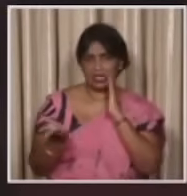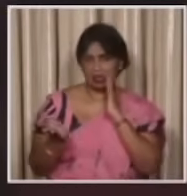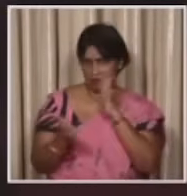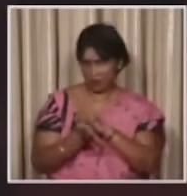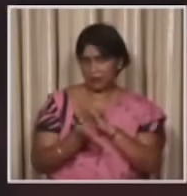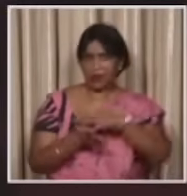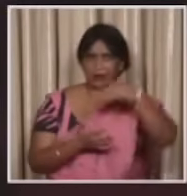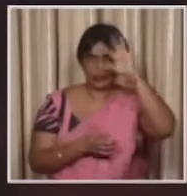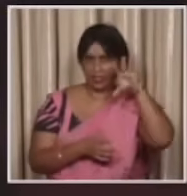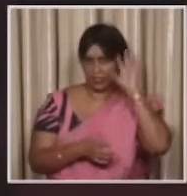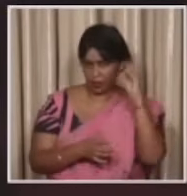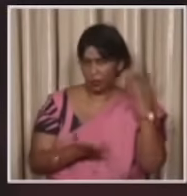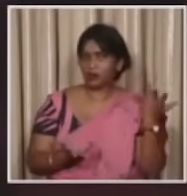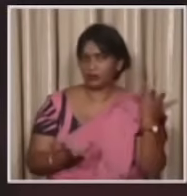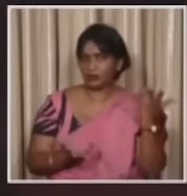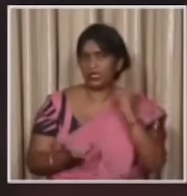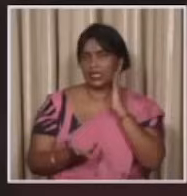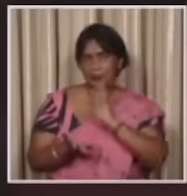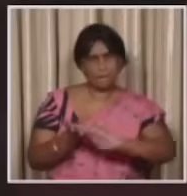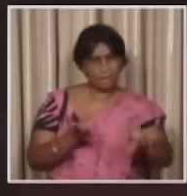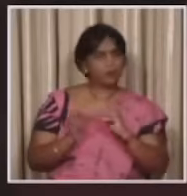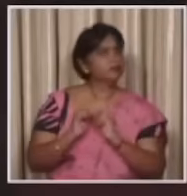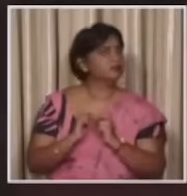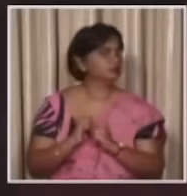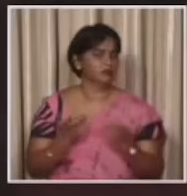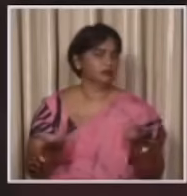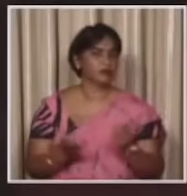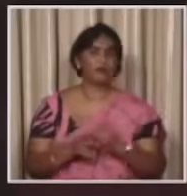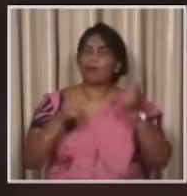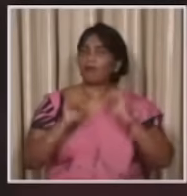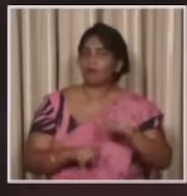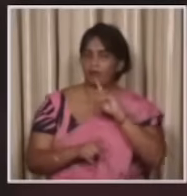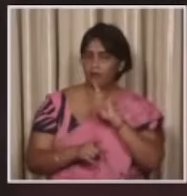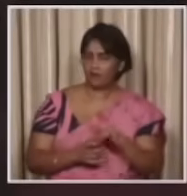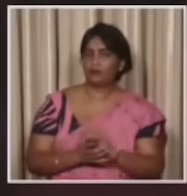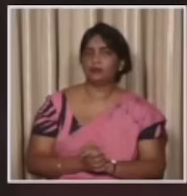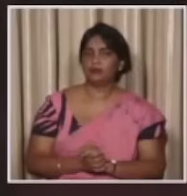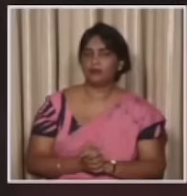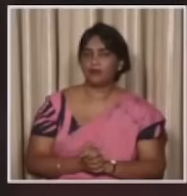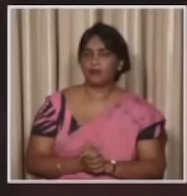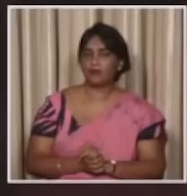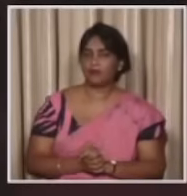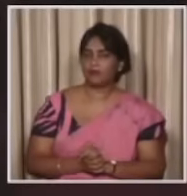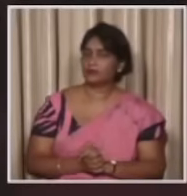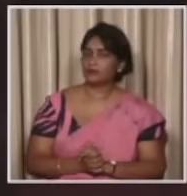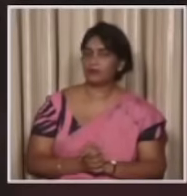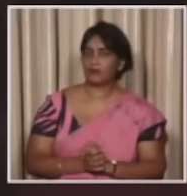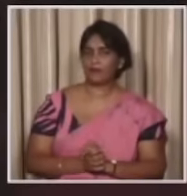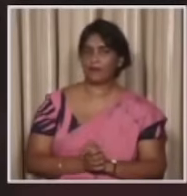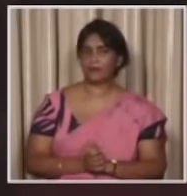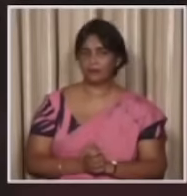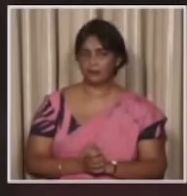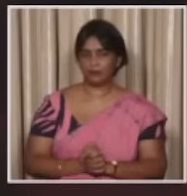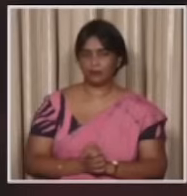ඉඳ සිංහල ඉංග්‍රීසි පරිවර්තනයේ මොකක් හරි ප්‍රශ්නයක්ද කියලා. ඊළඟ මොකද්ද කියන්නේ? Connecting with BIMSTEC electrical super